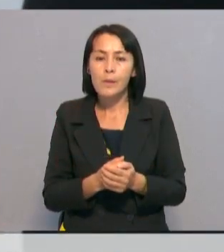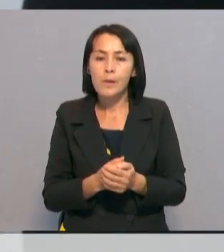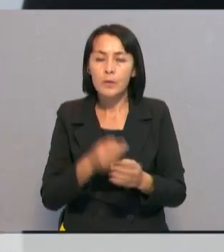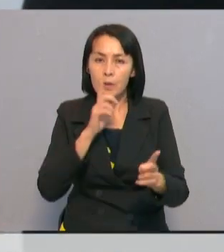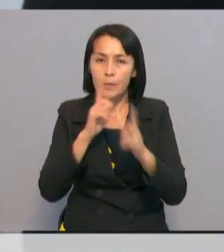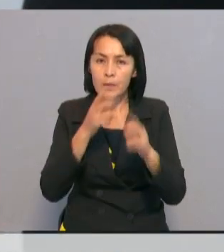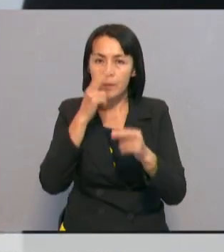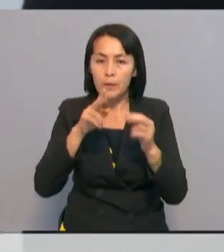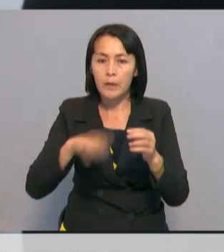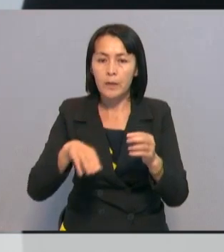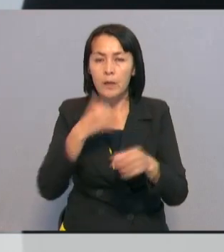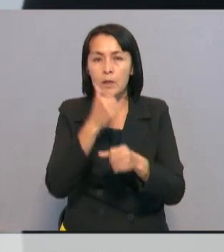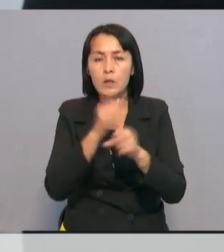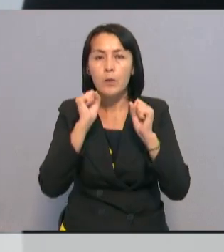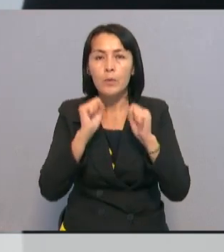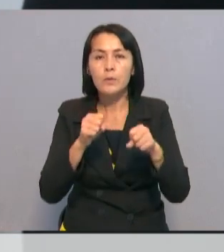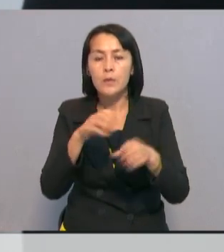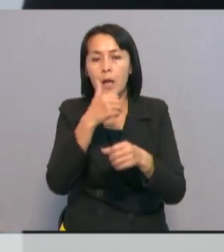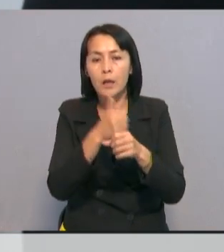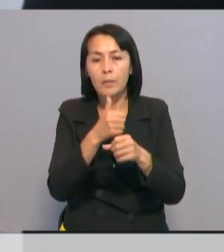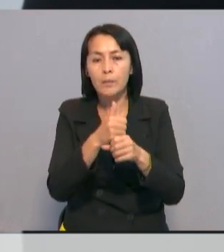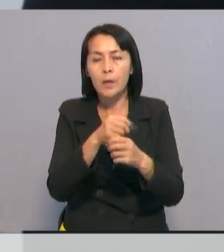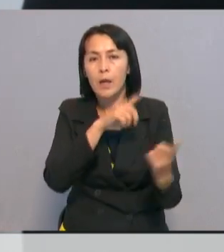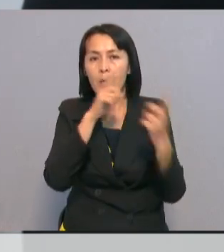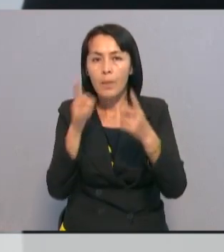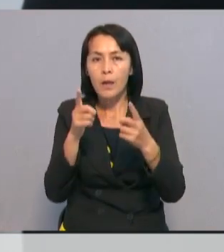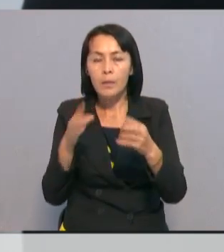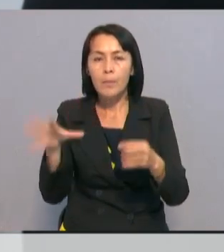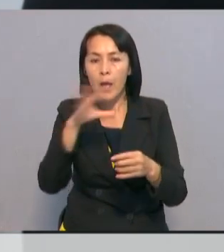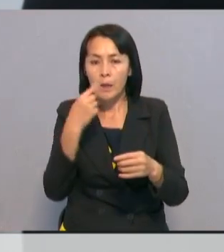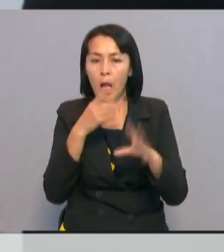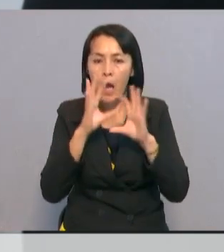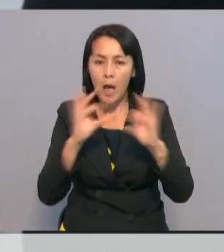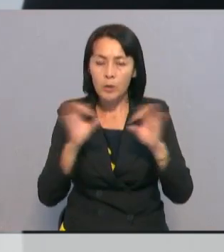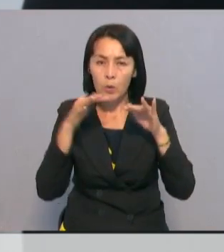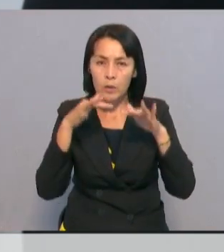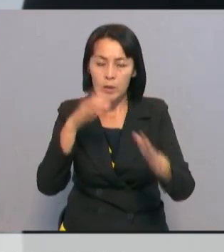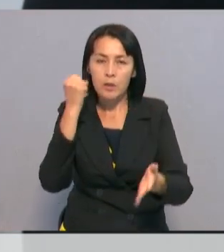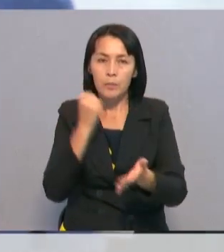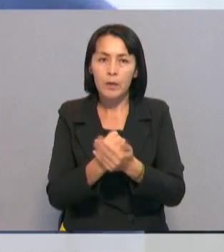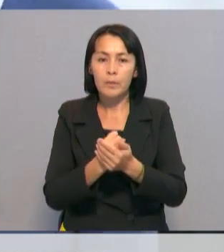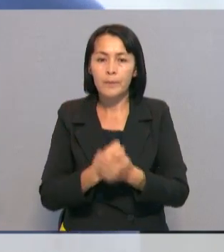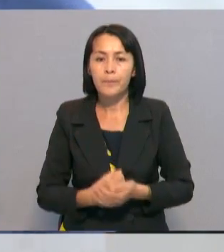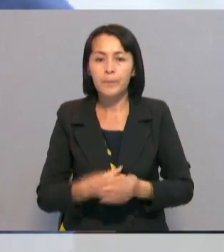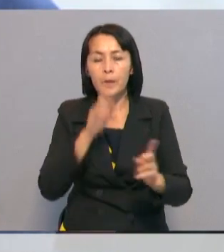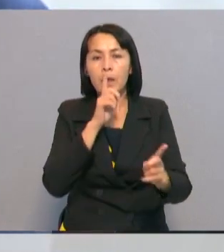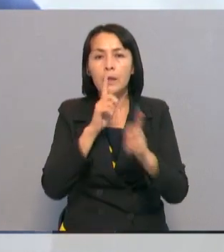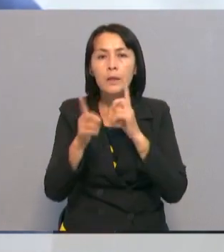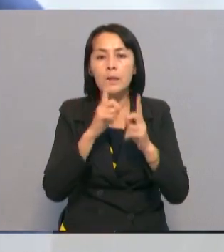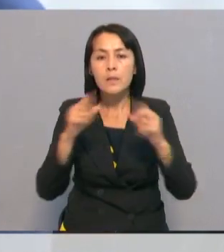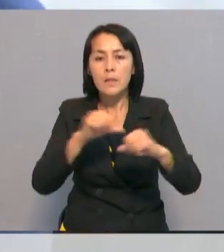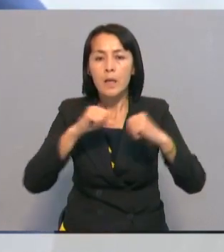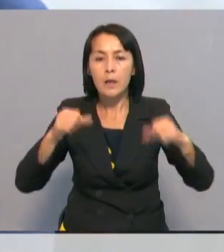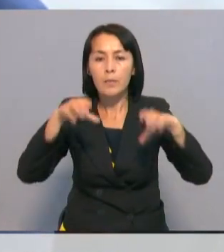біз аппарат басшысына мүмкін болса әкімнің өзіне кіріп жағдайды айтуға шешім қабылдап отырмыз. Қоғамдық кеңестің